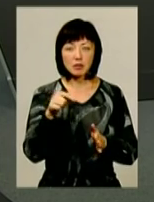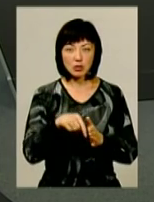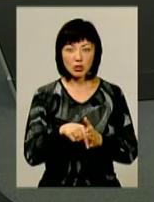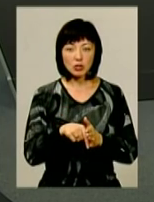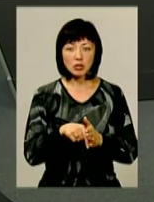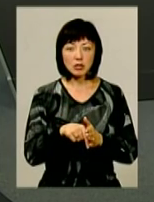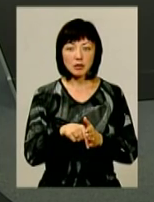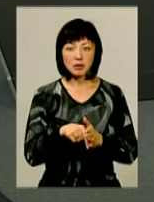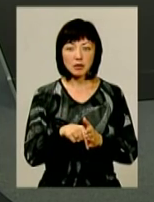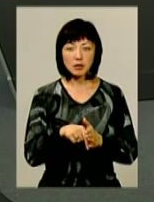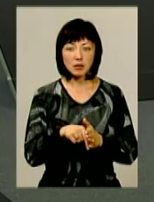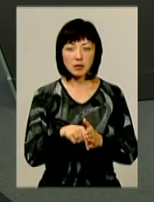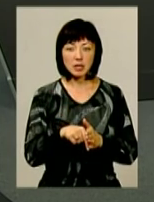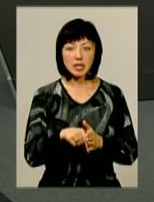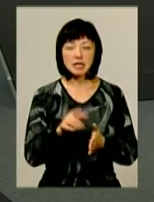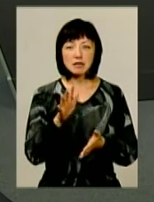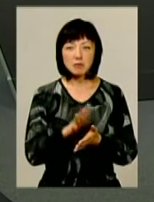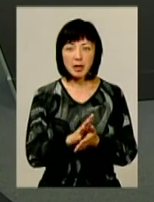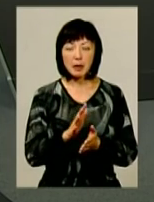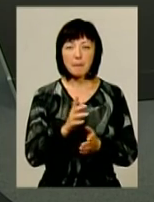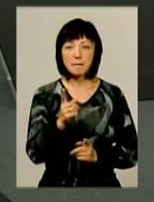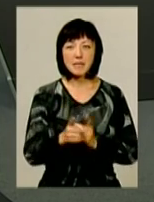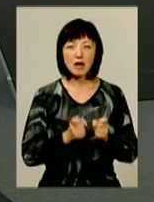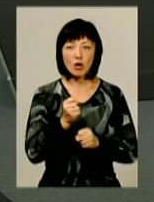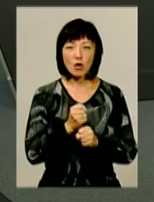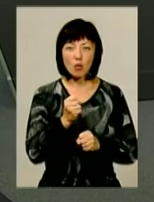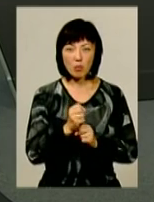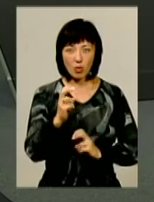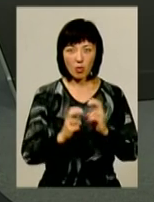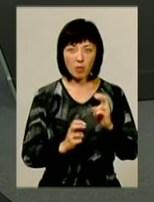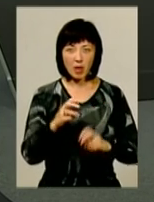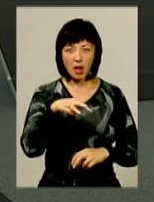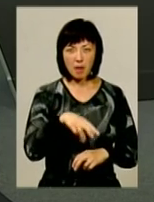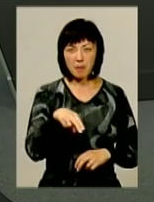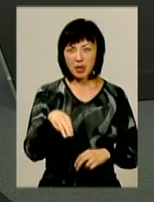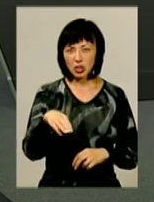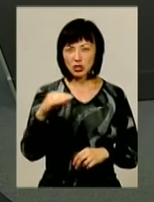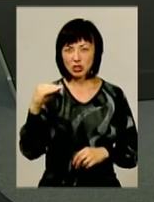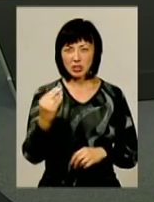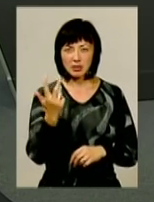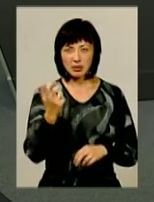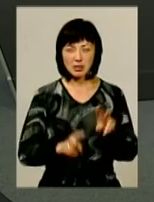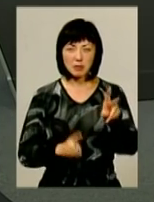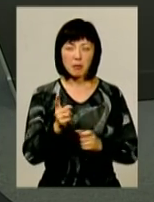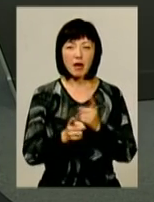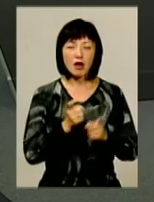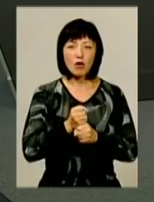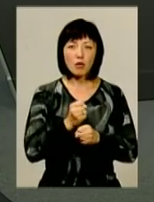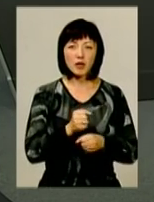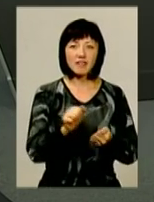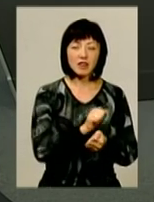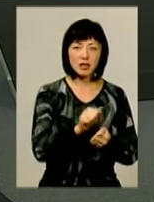Значить, звучить цей сміттєпереробного піролізного комплексу МПТЖ-300 з переробки твердих побутових,